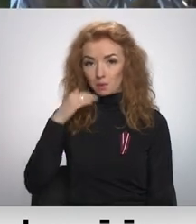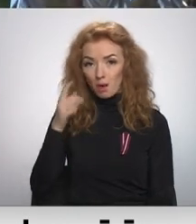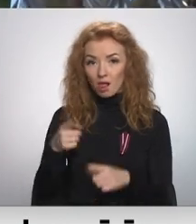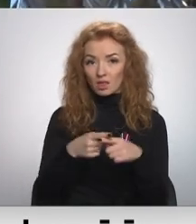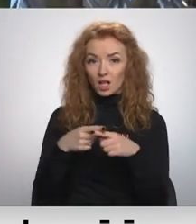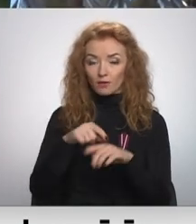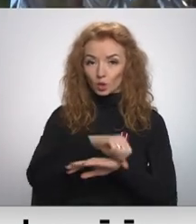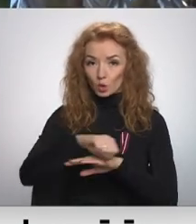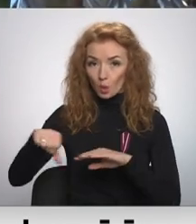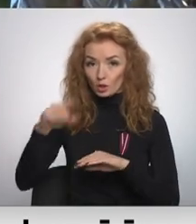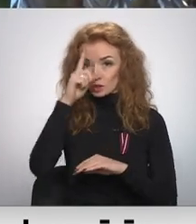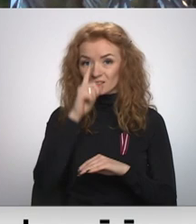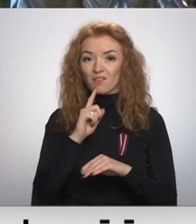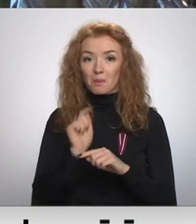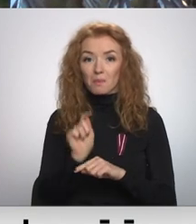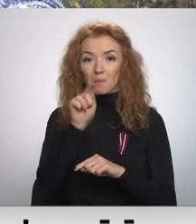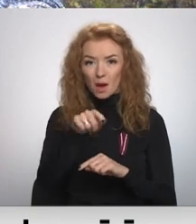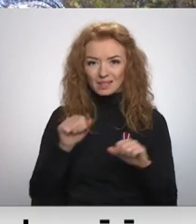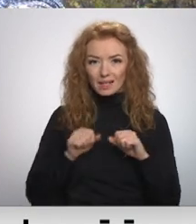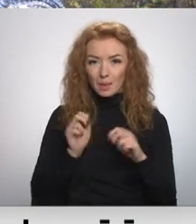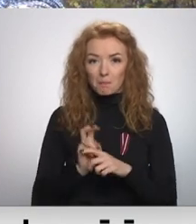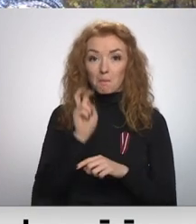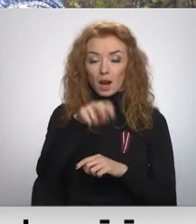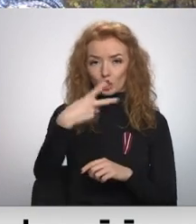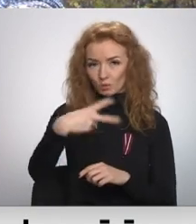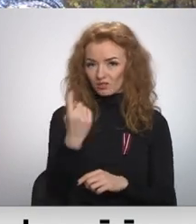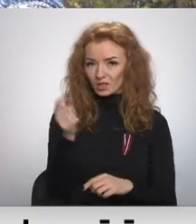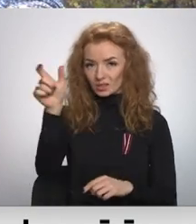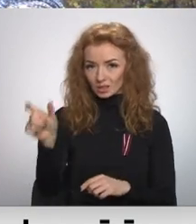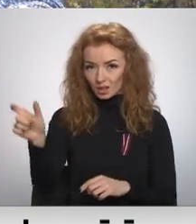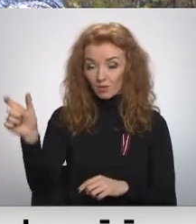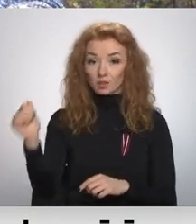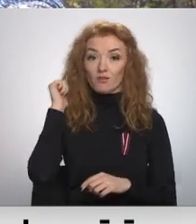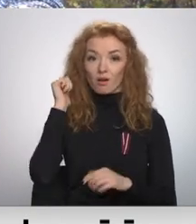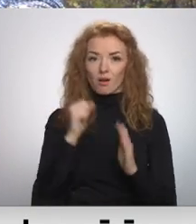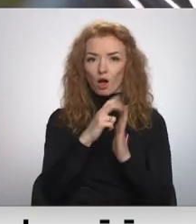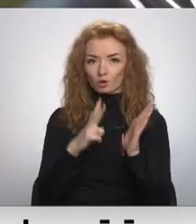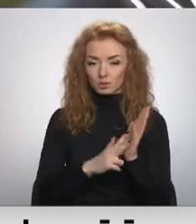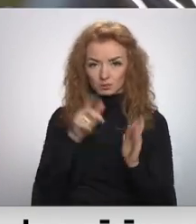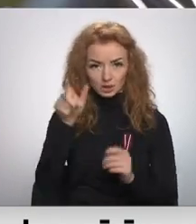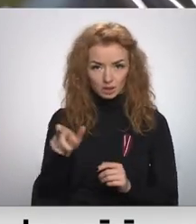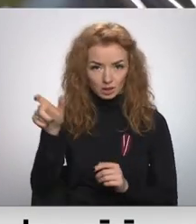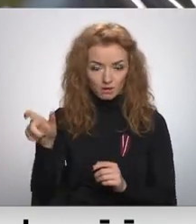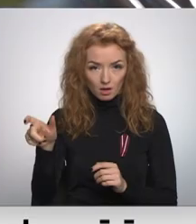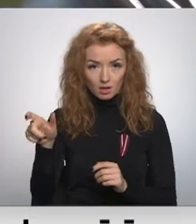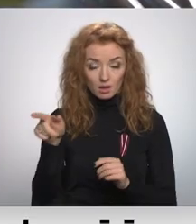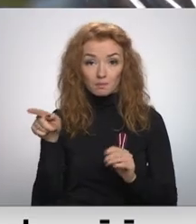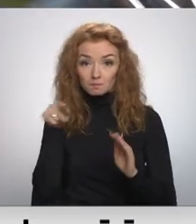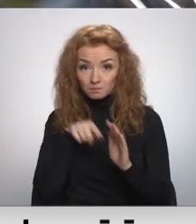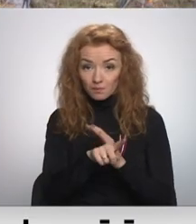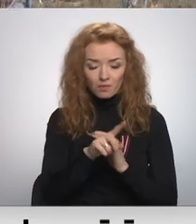Latvijas-Baltkrievijas robežas svētdien nelegāli mēģināja šķērsot 21 cilvēks. Vakar 18 cilvēki. Viņiem iekļūt